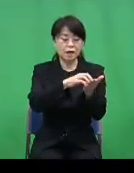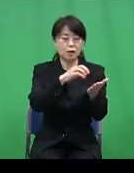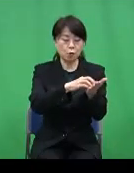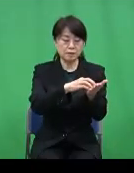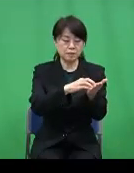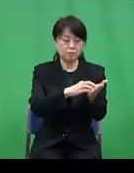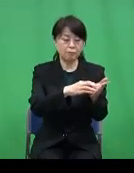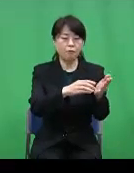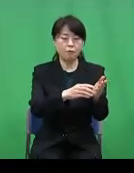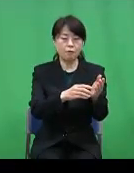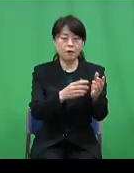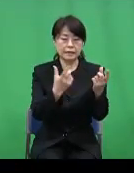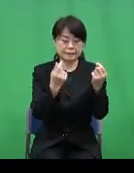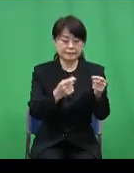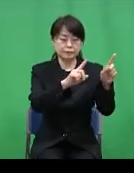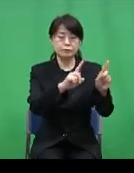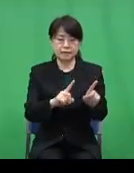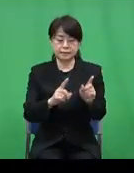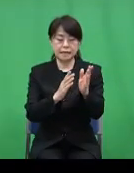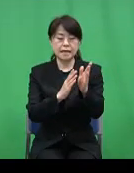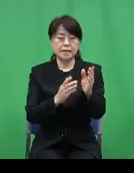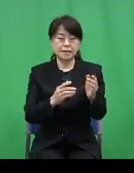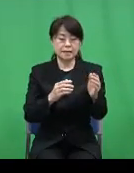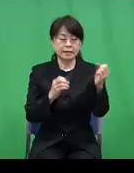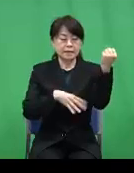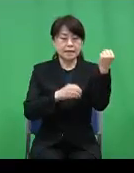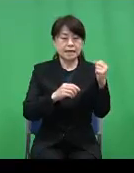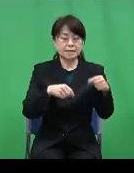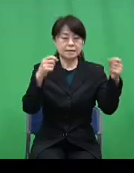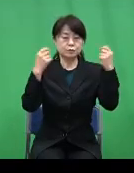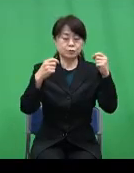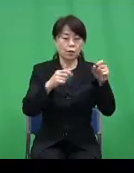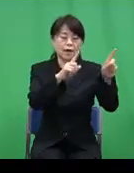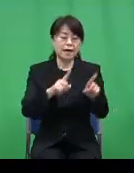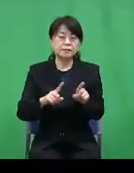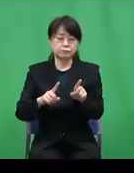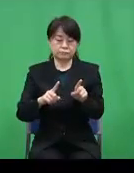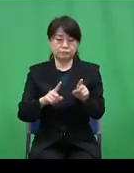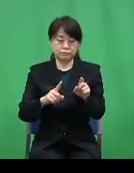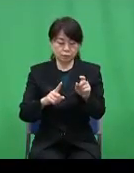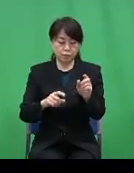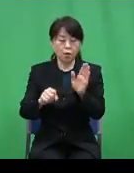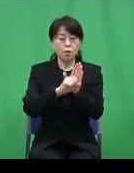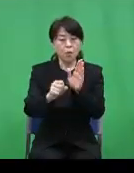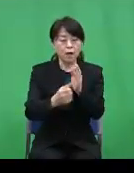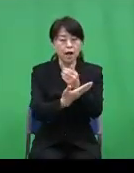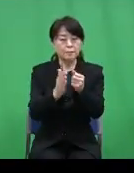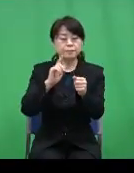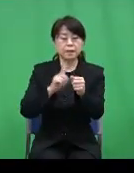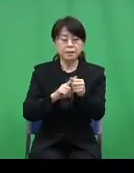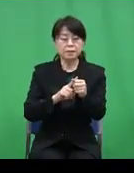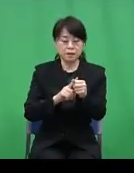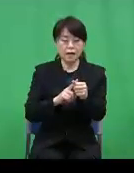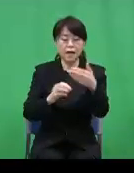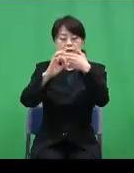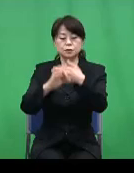、そのレジ袋を減らすということを、その実効性を担保するためには条例化ということも考えられると思うんですが、そのあたり知事は